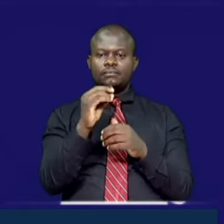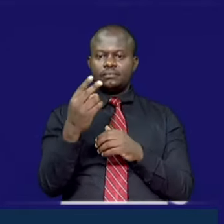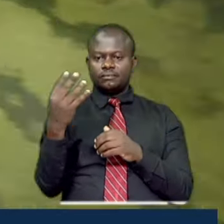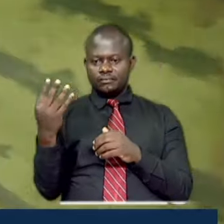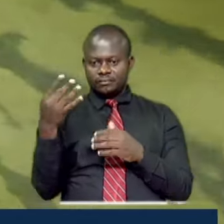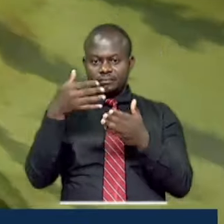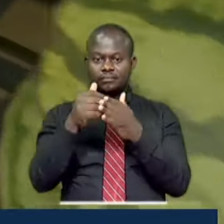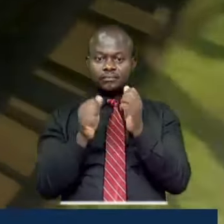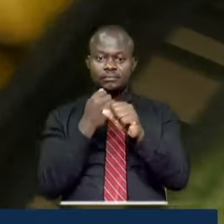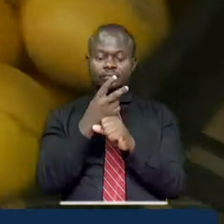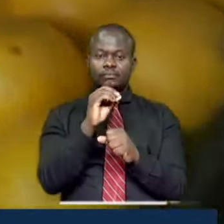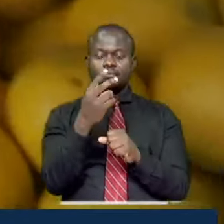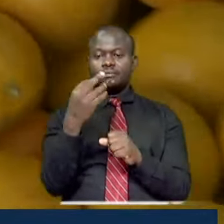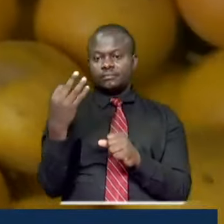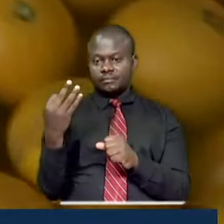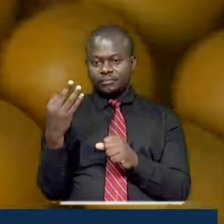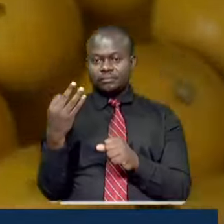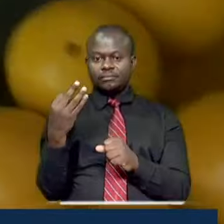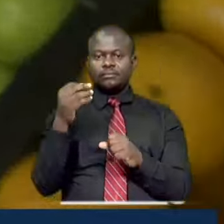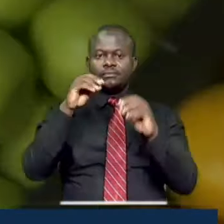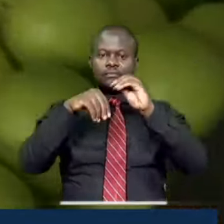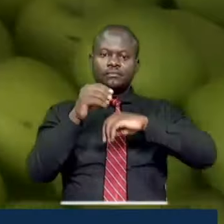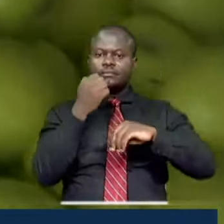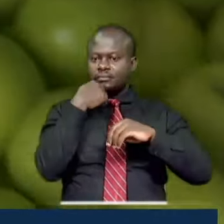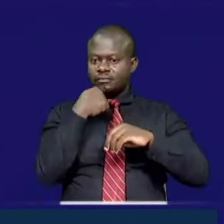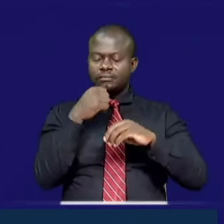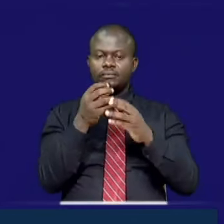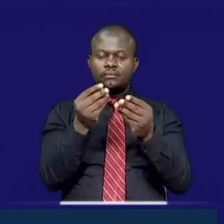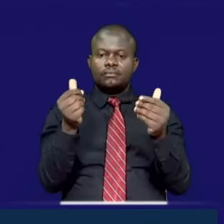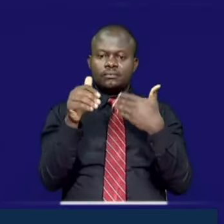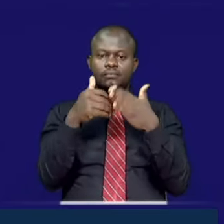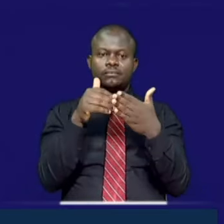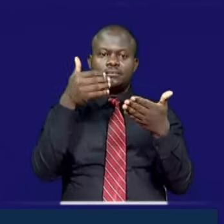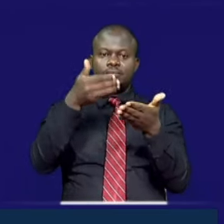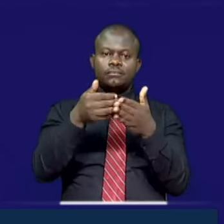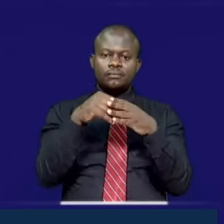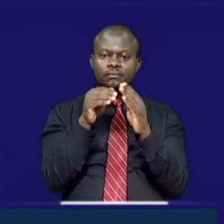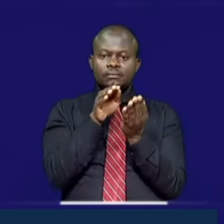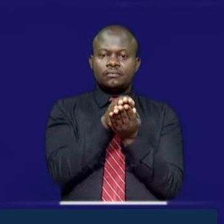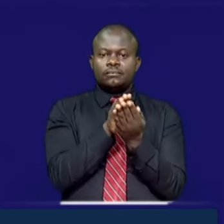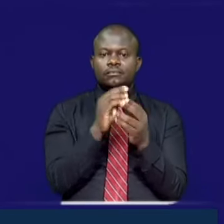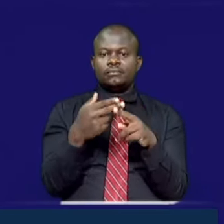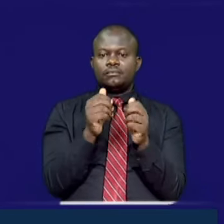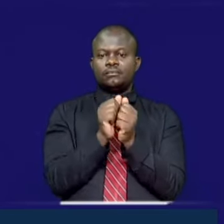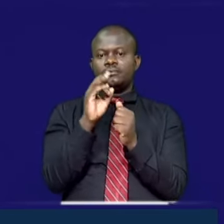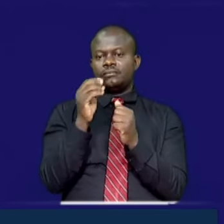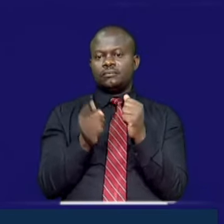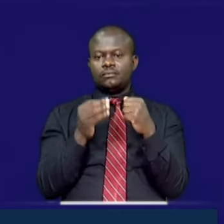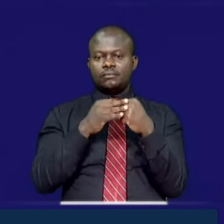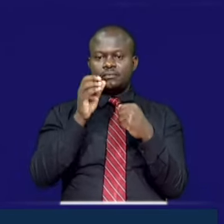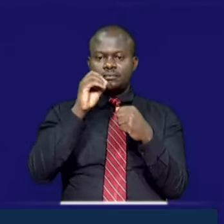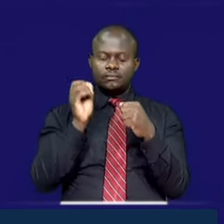Kugeza muri 2023 umusaruro w'ibigori wangirika mu gihe cy'isarura no kwanika, ndetse no kugezwa mu bubiko wari kuri